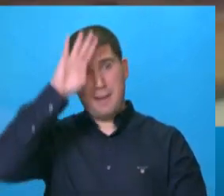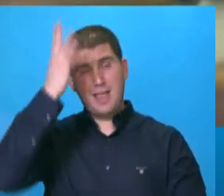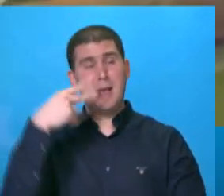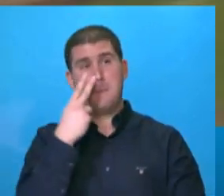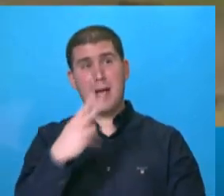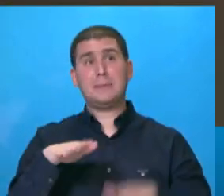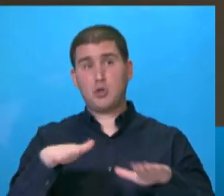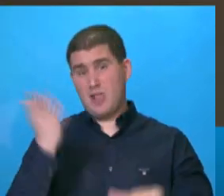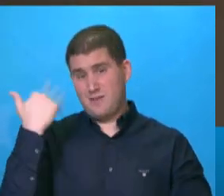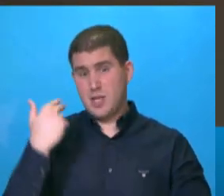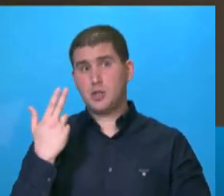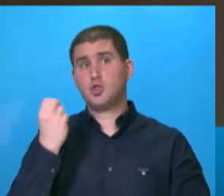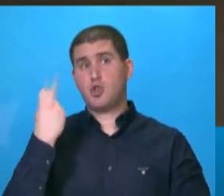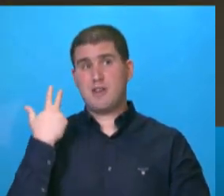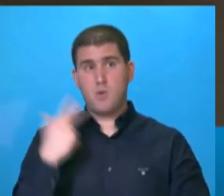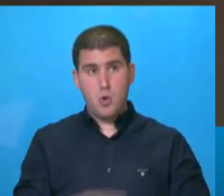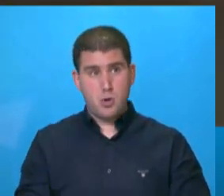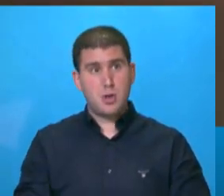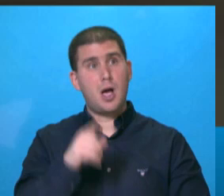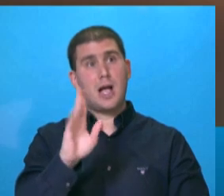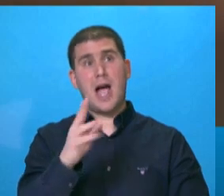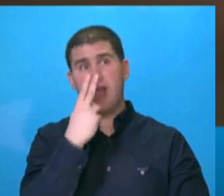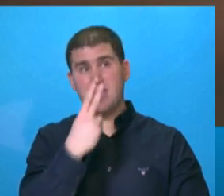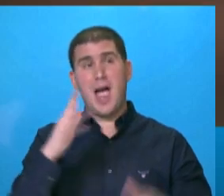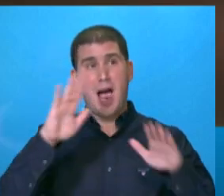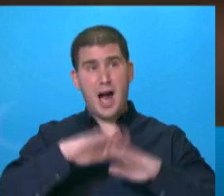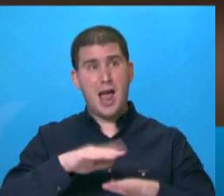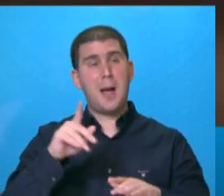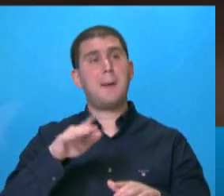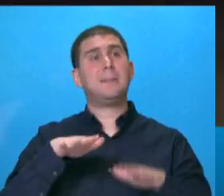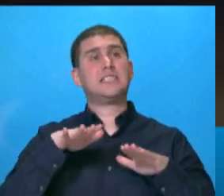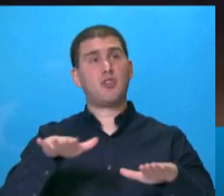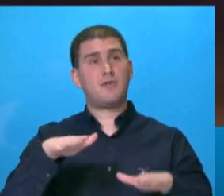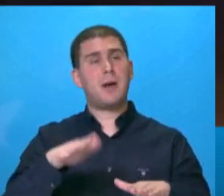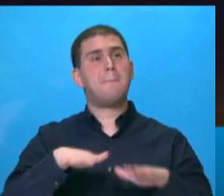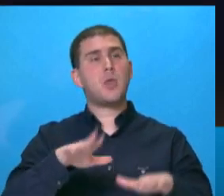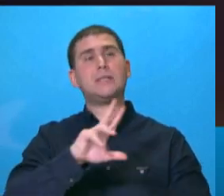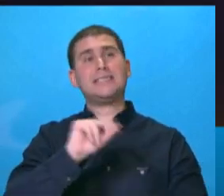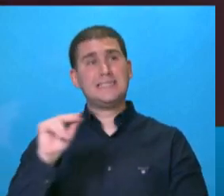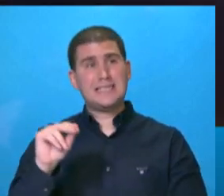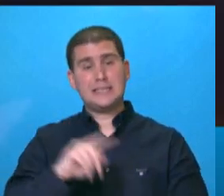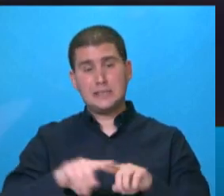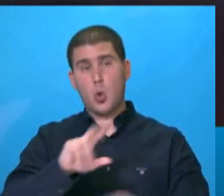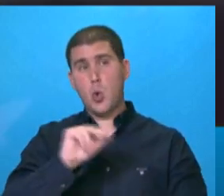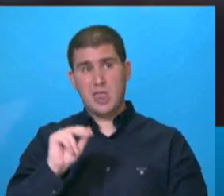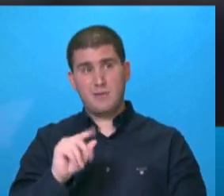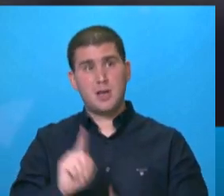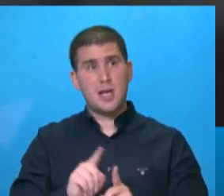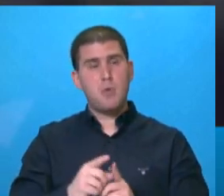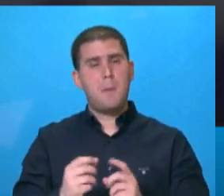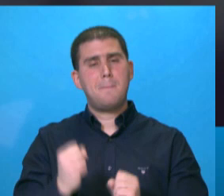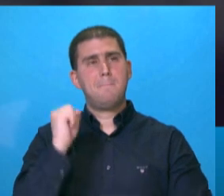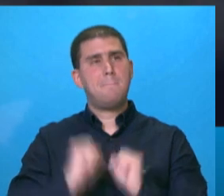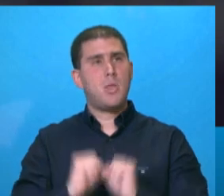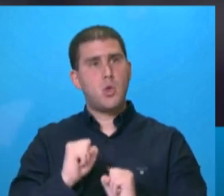לפני 3 שבועות. כך נראה הלילה בנתב"ג מטוס זהה מאותו הסוג שהתניע מנועים עם נוסעים